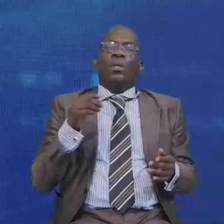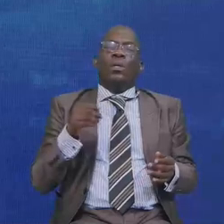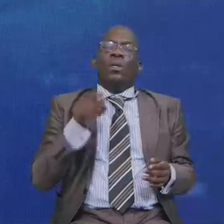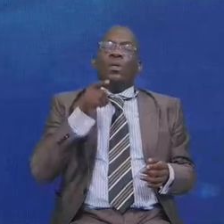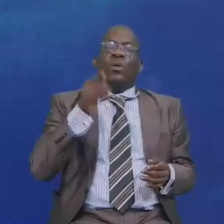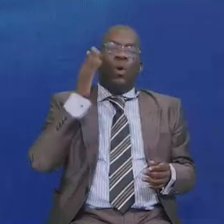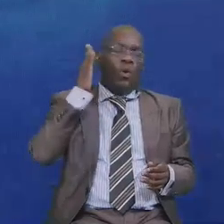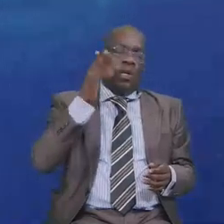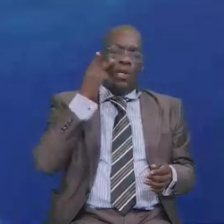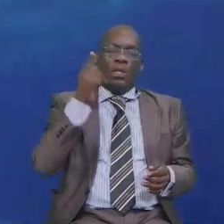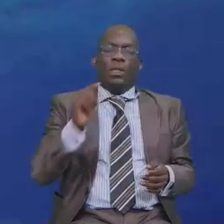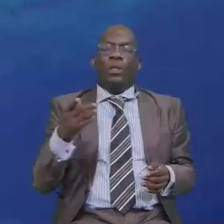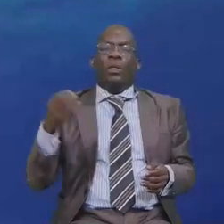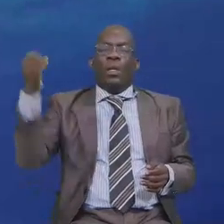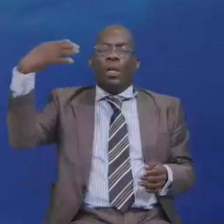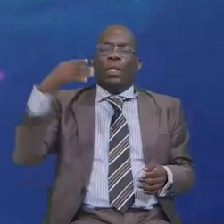lumière.